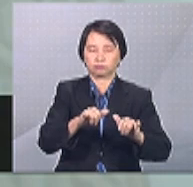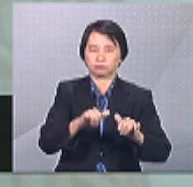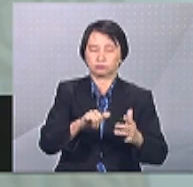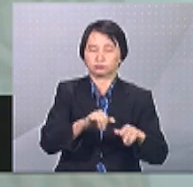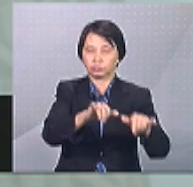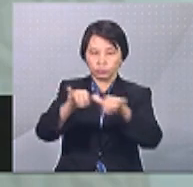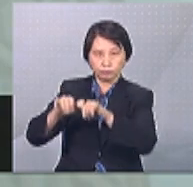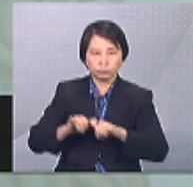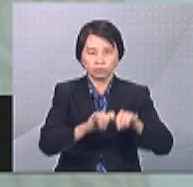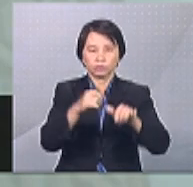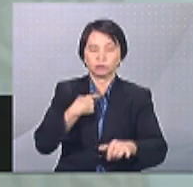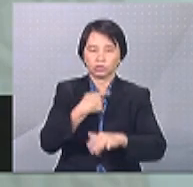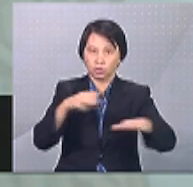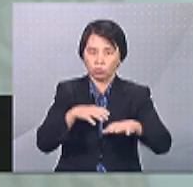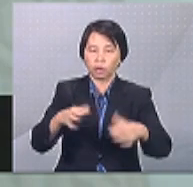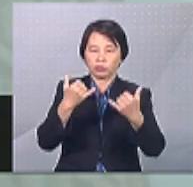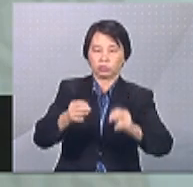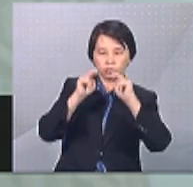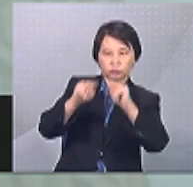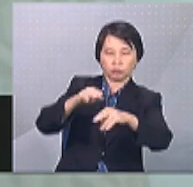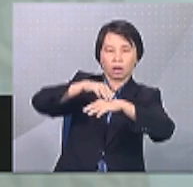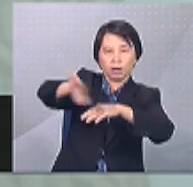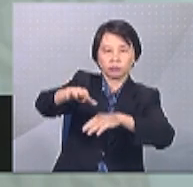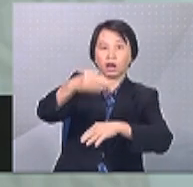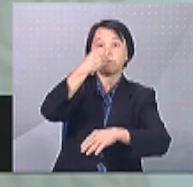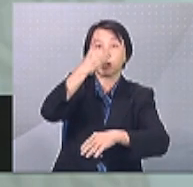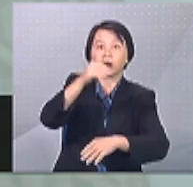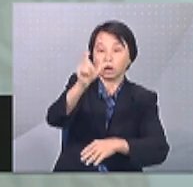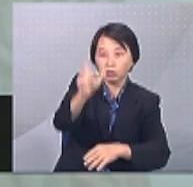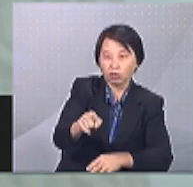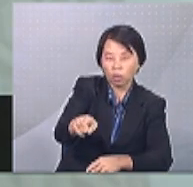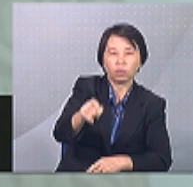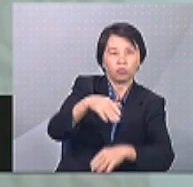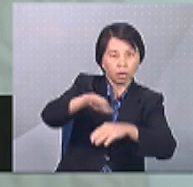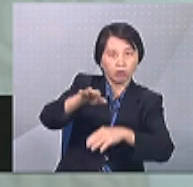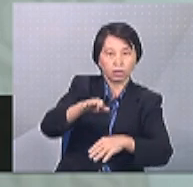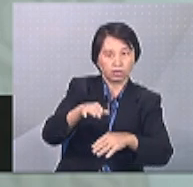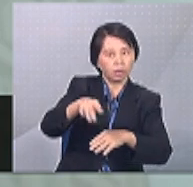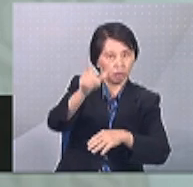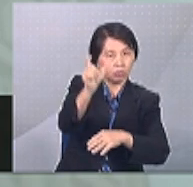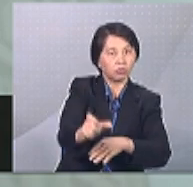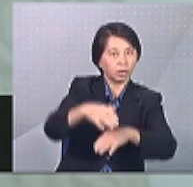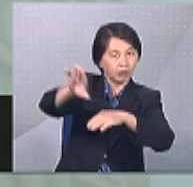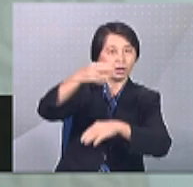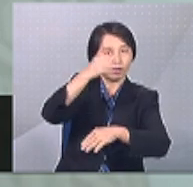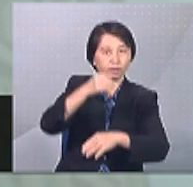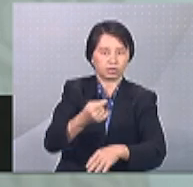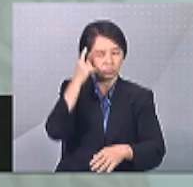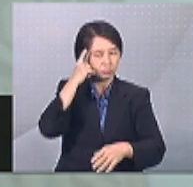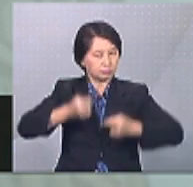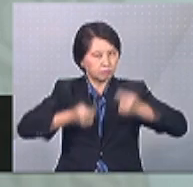kita melihat pada penghantar makanan. Jadi sekarang ini kita akan pertimbangkan untuk mendapatkan